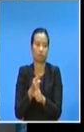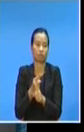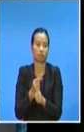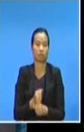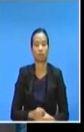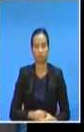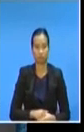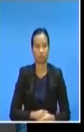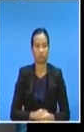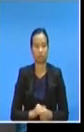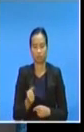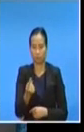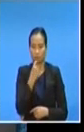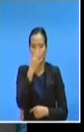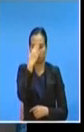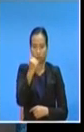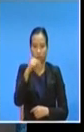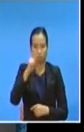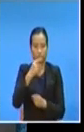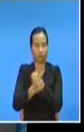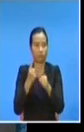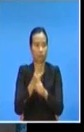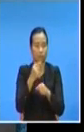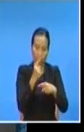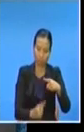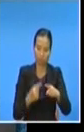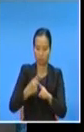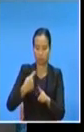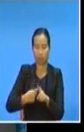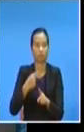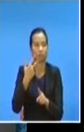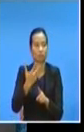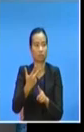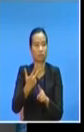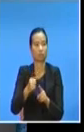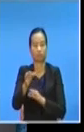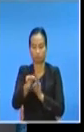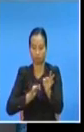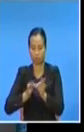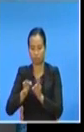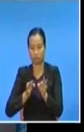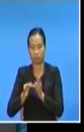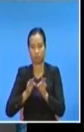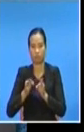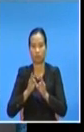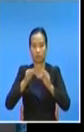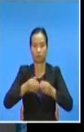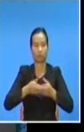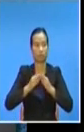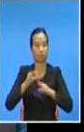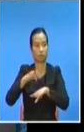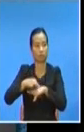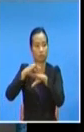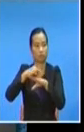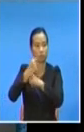ตรงนี้มีการตั้งคำถามทำไมต้อง1ปีทำไมไม่ครึ่งปีทำไมไม่3เดือนก็อธิบายว่าจริงๆแล้วการแต่งตั้งเนี่ยเราทำกันปี